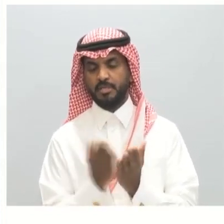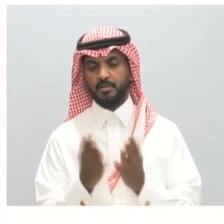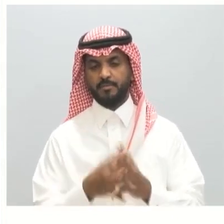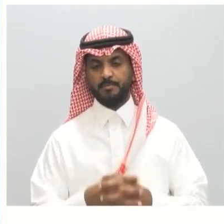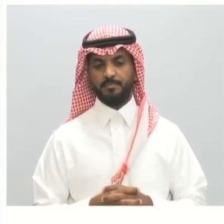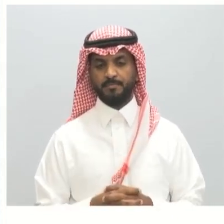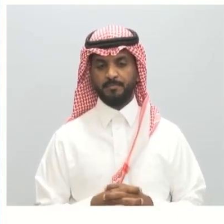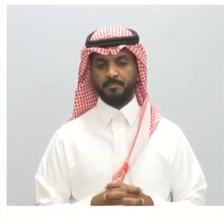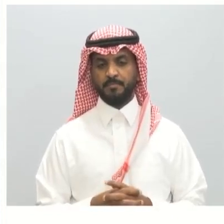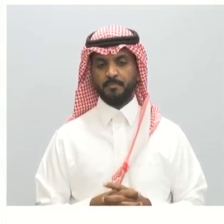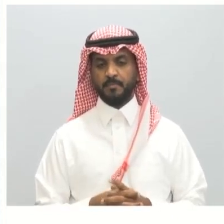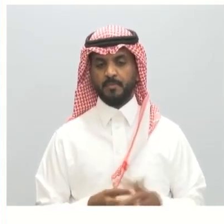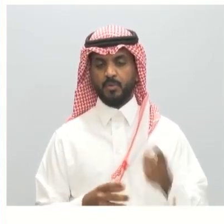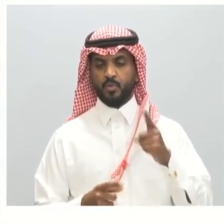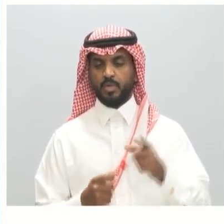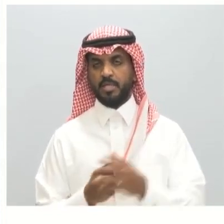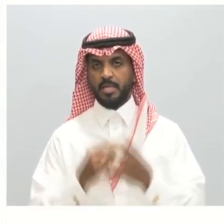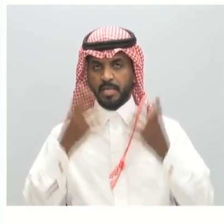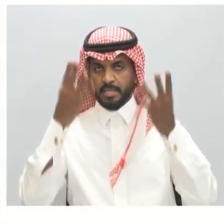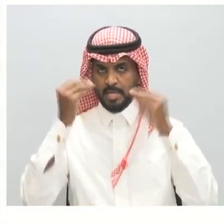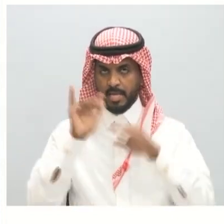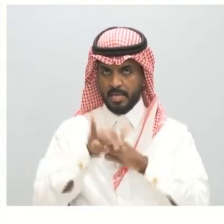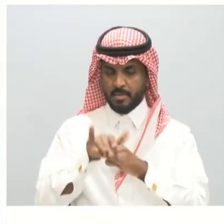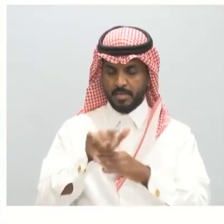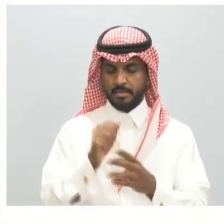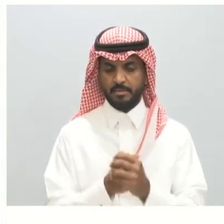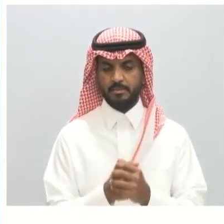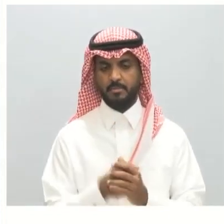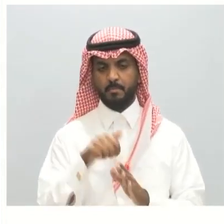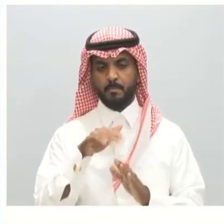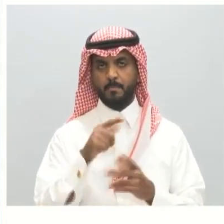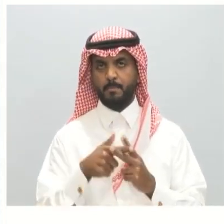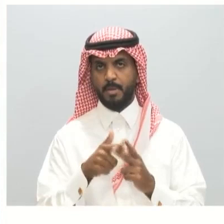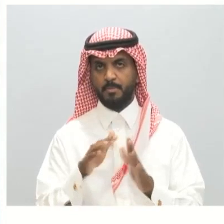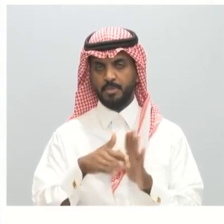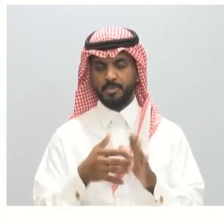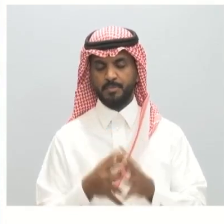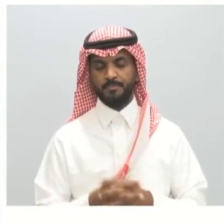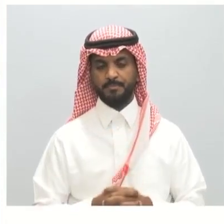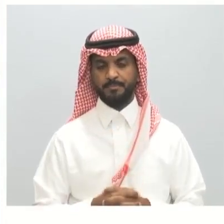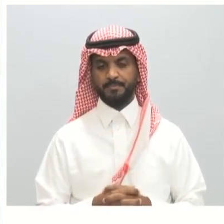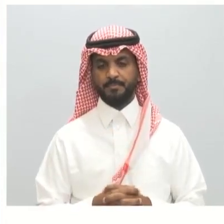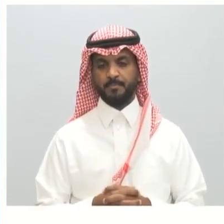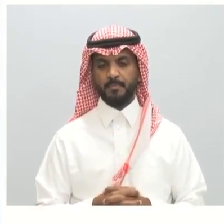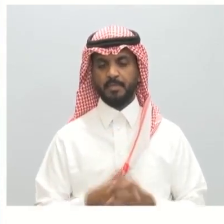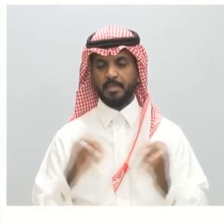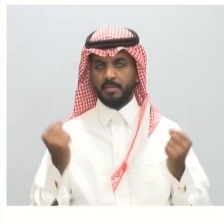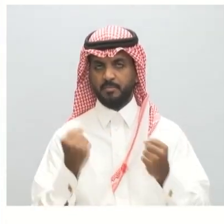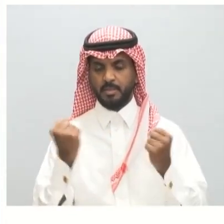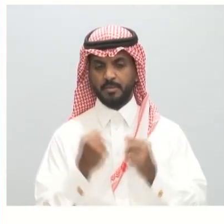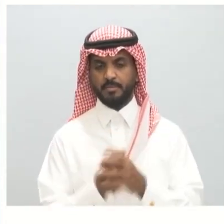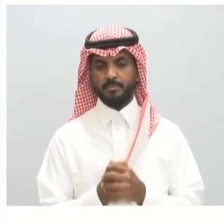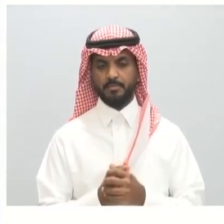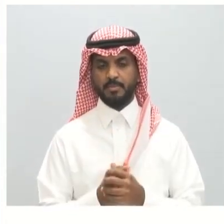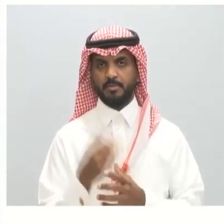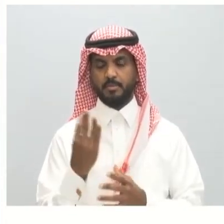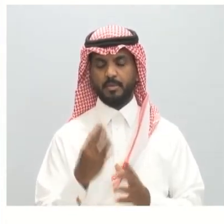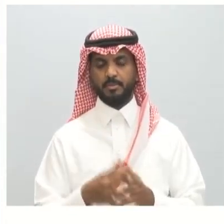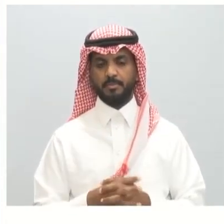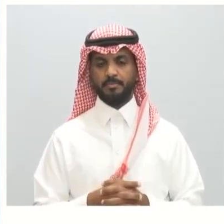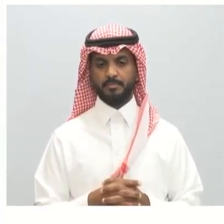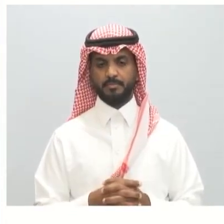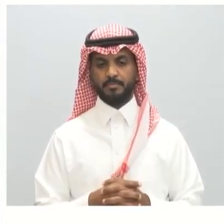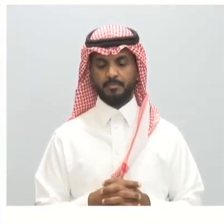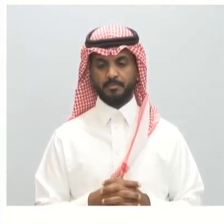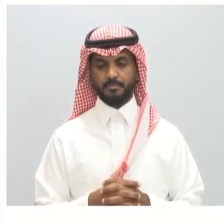ستكون هذه التعليمات البرمجيه للتطبيق العملي على التدريب الرابع